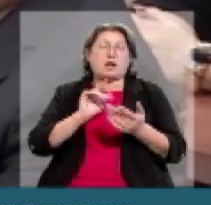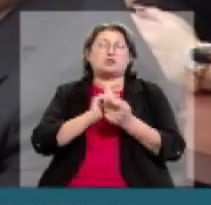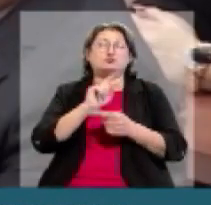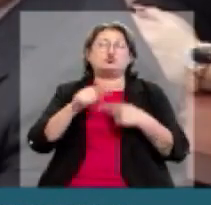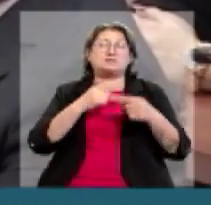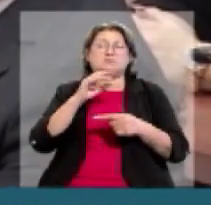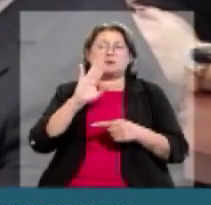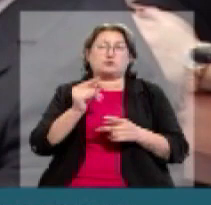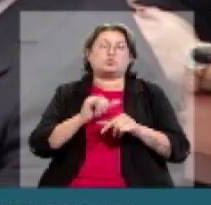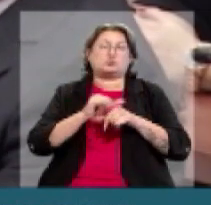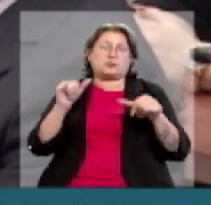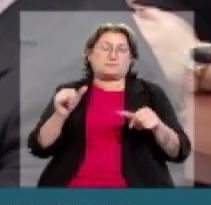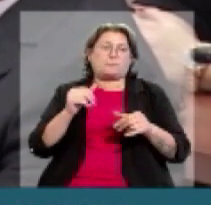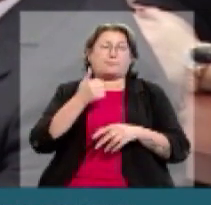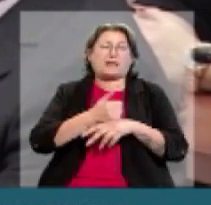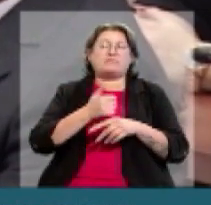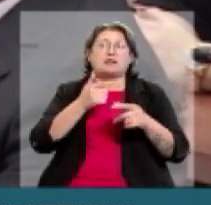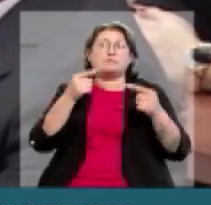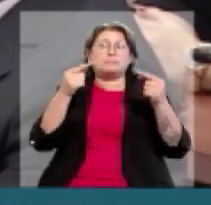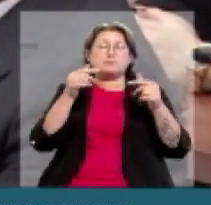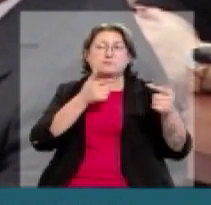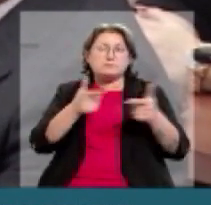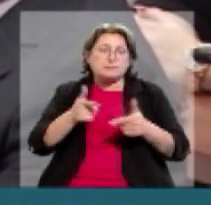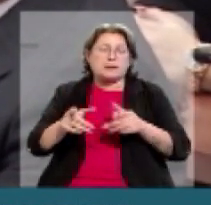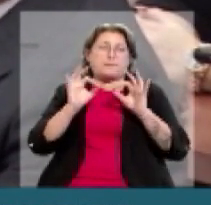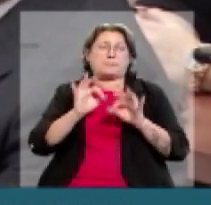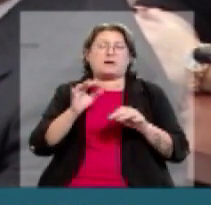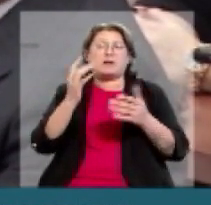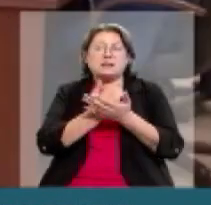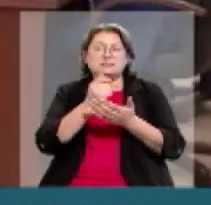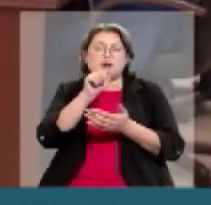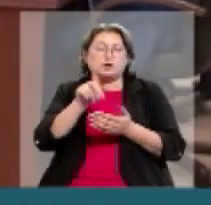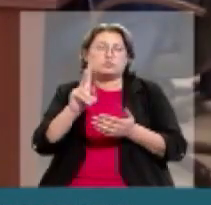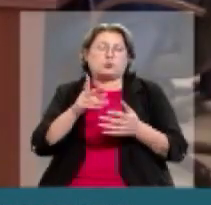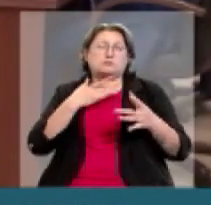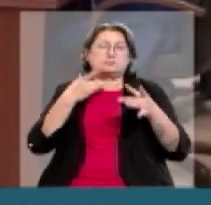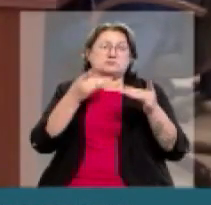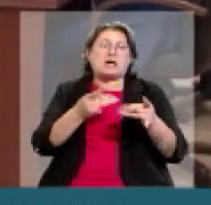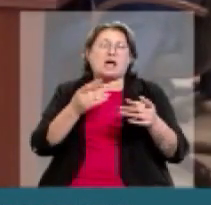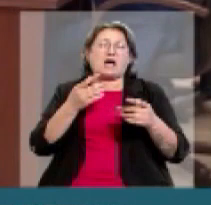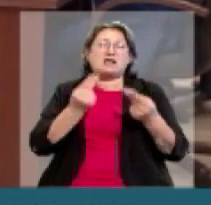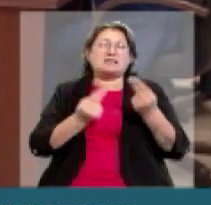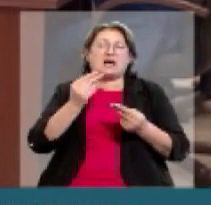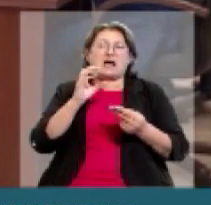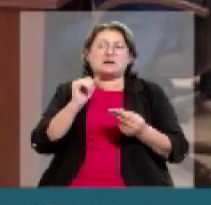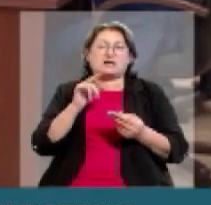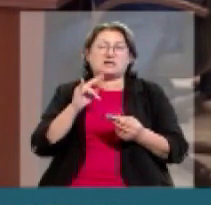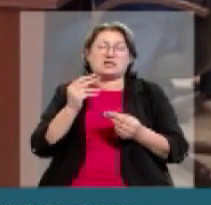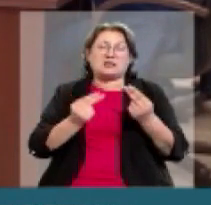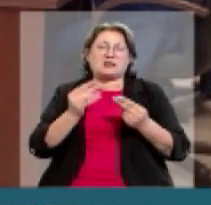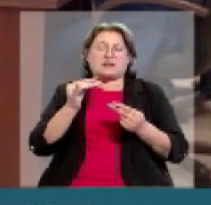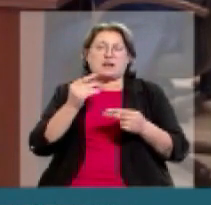СМИ будет усилена. Главное – разработать конкретные способы выявления людей, пристрастившихся к азартным играм,